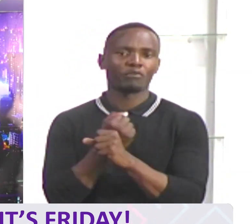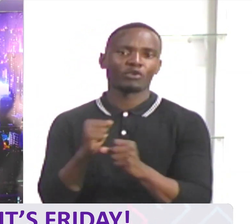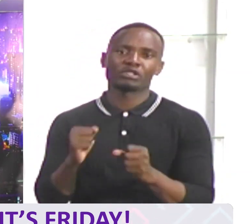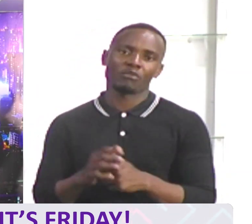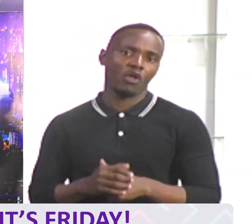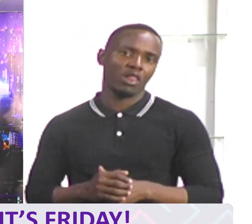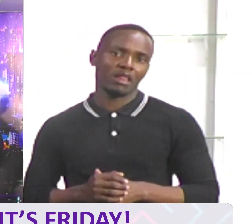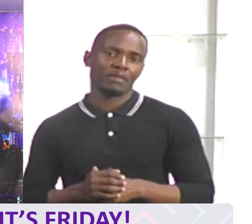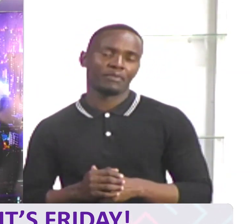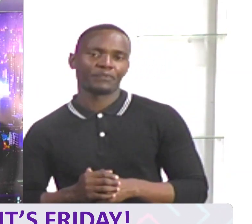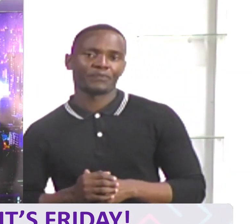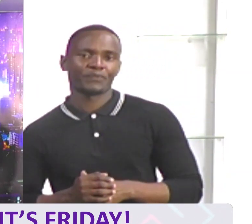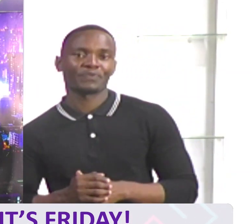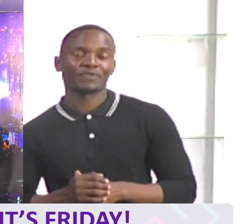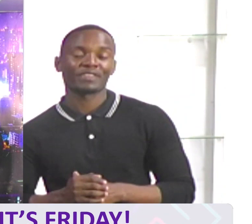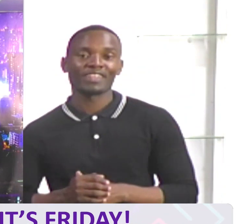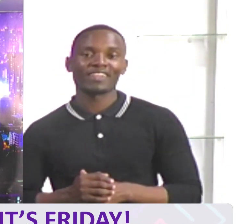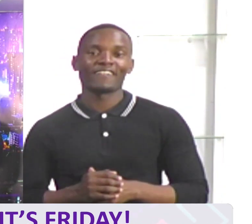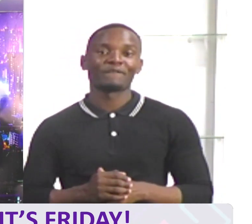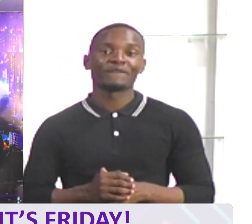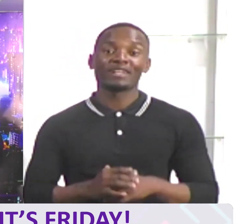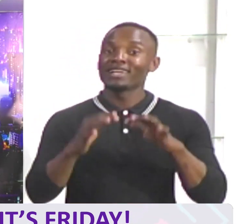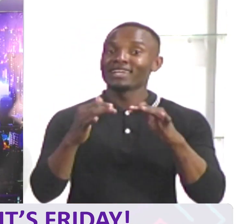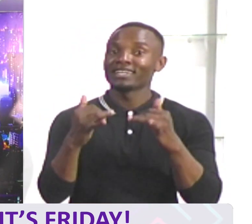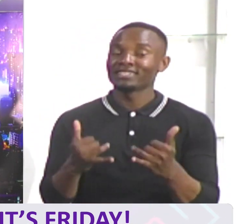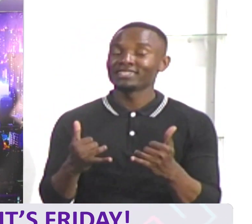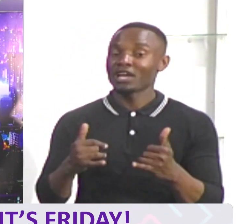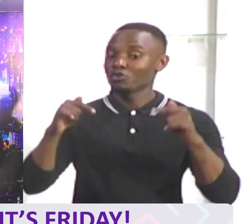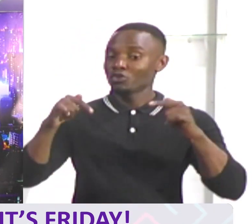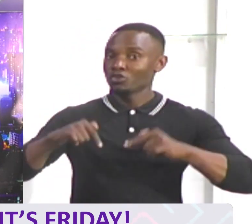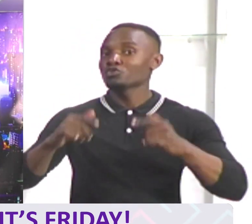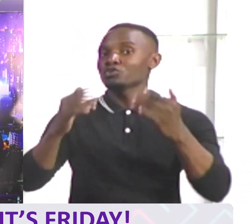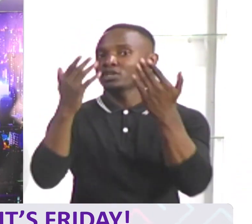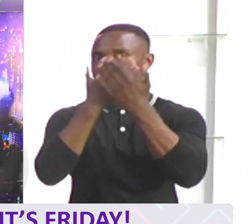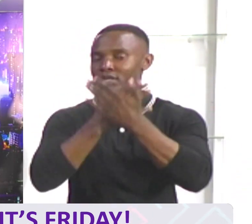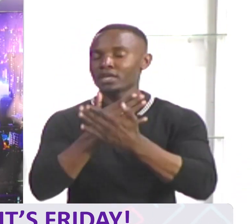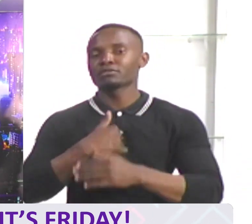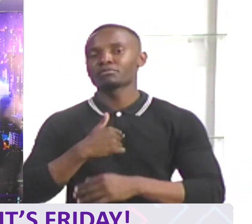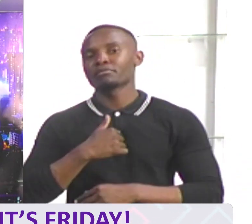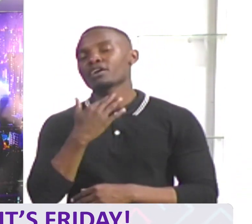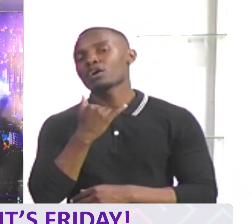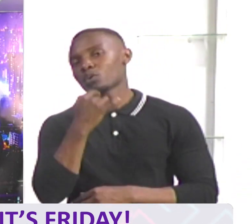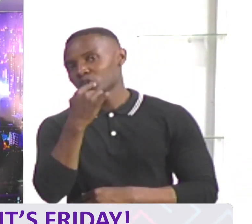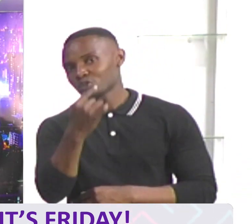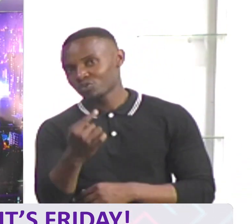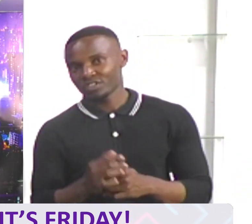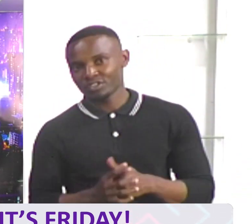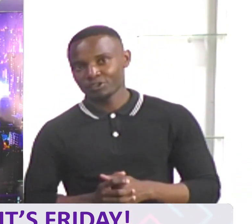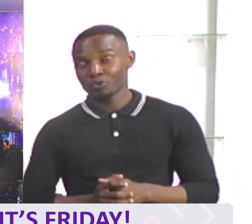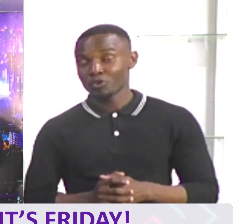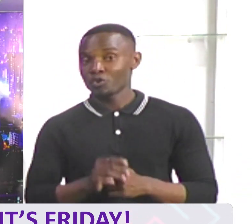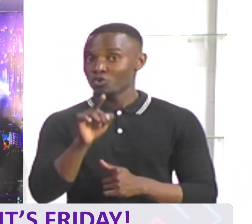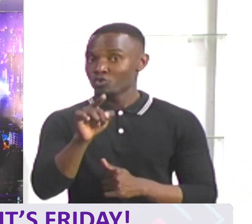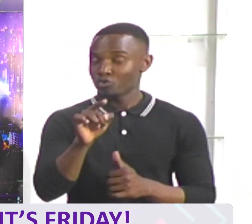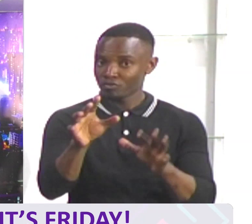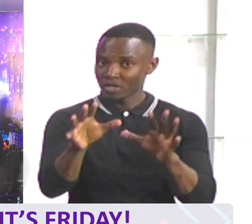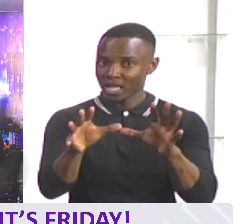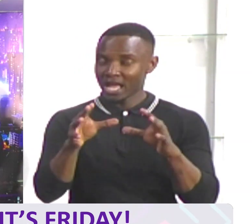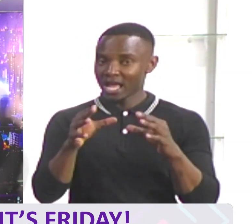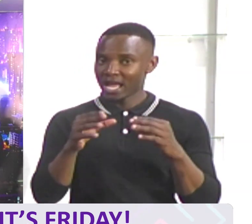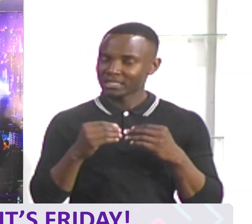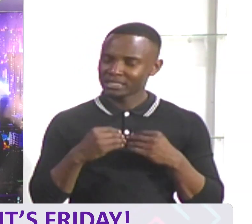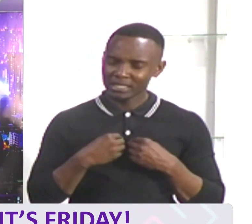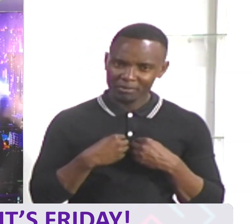tu kwako man ndio sasa so I want to tonight I want to talk to you guys and our best cake six tunakuwa show yeah you accept